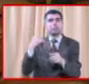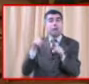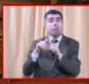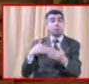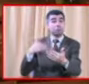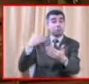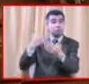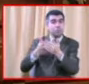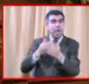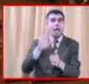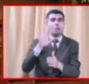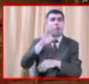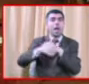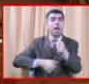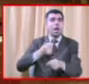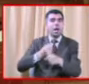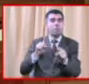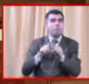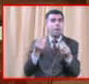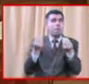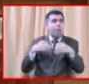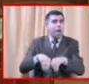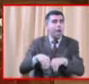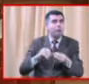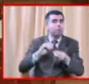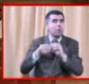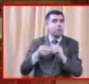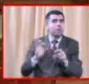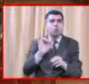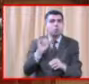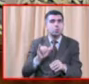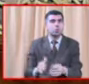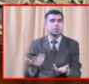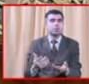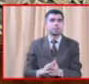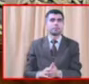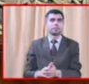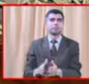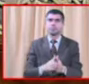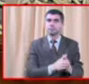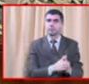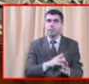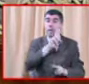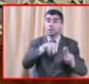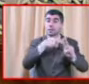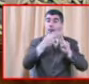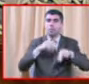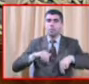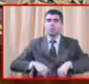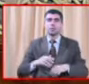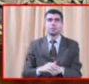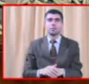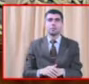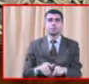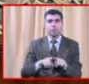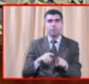هذه ديال 5 سنين وكاين شي خلل. ما نبغيو نداركوا السيد الوزير. الجواب للسيد الوزير تفضل. كاين